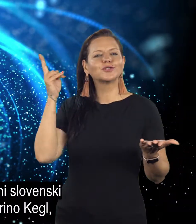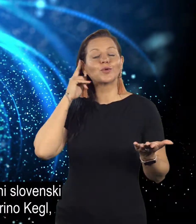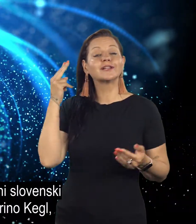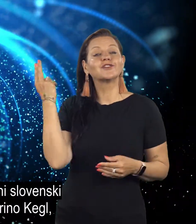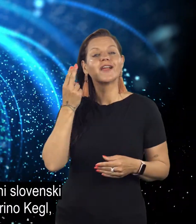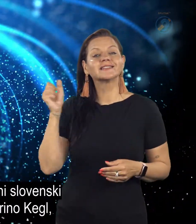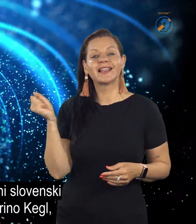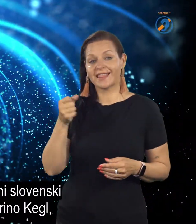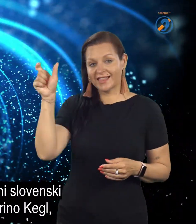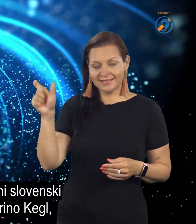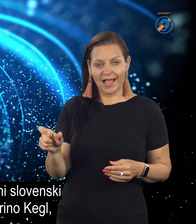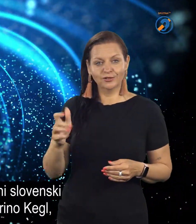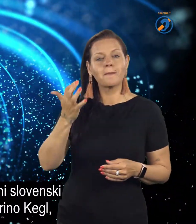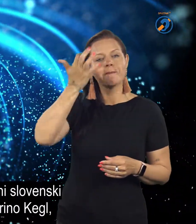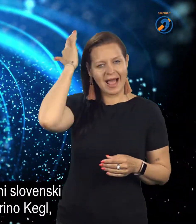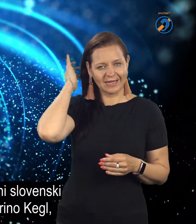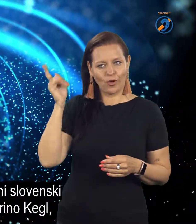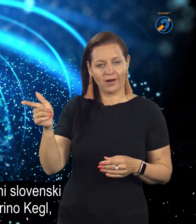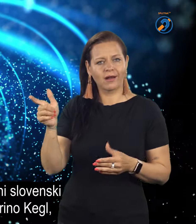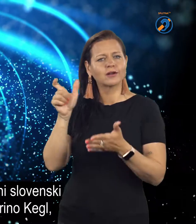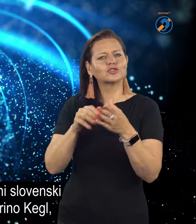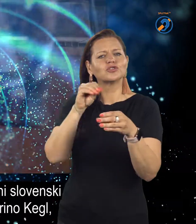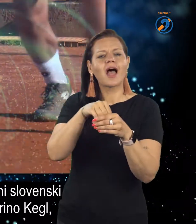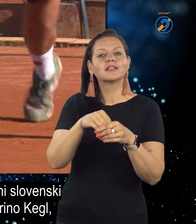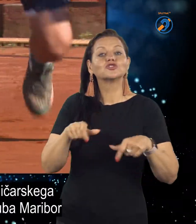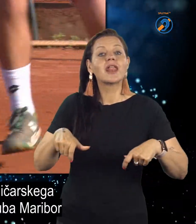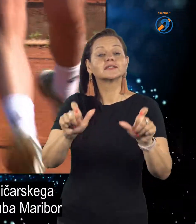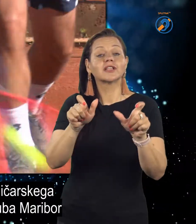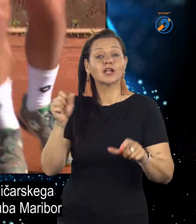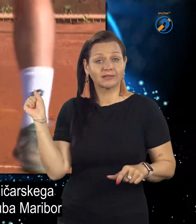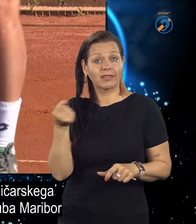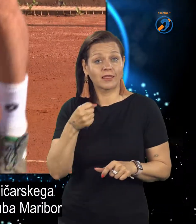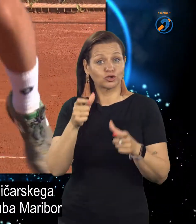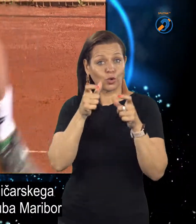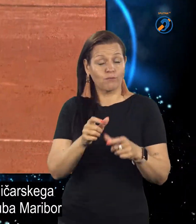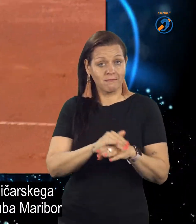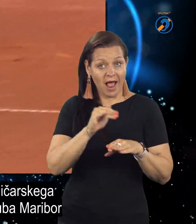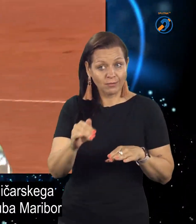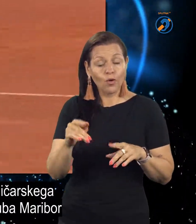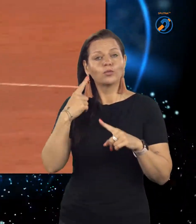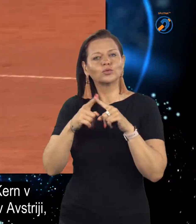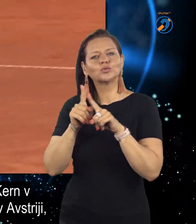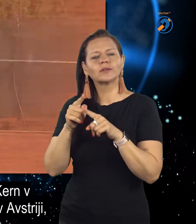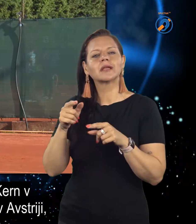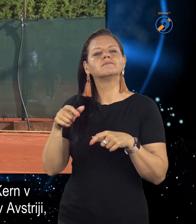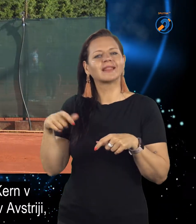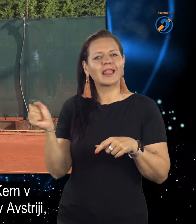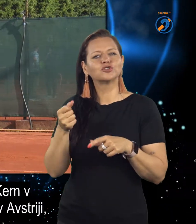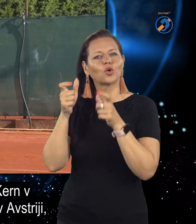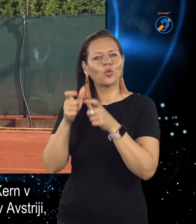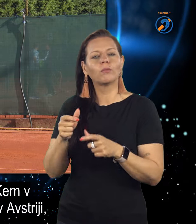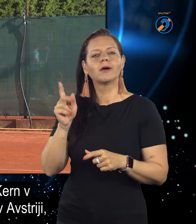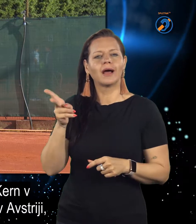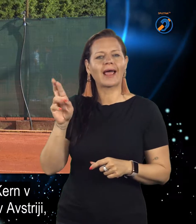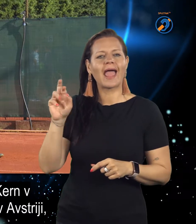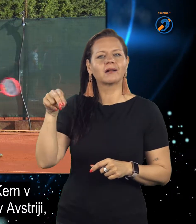Najboljši gluhi slovenski tenisač Marino Kegl, član železničarskega teniškega kluba Maribor in TC Keren v Vogavu